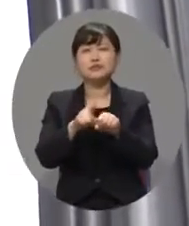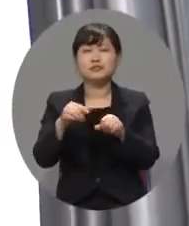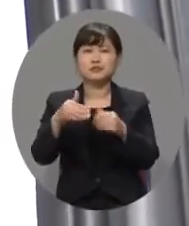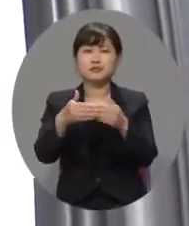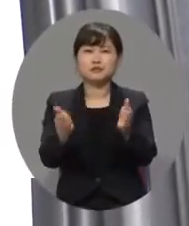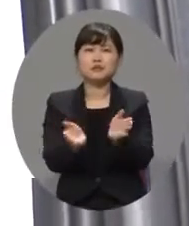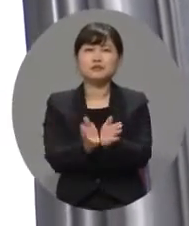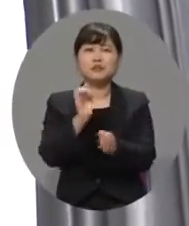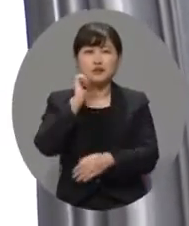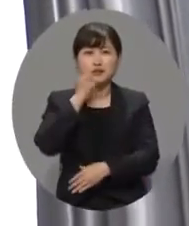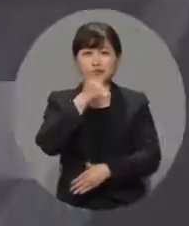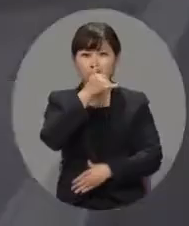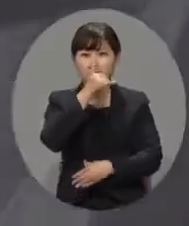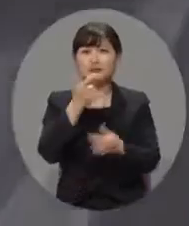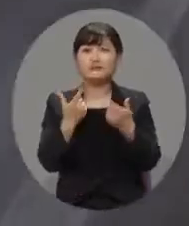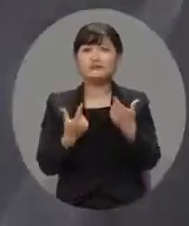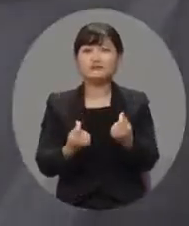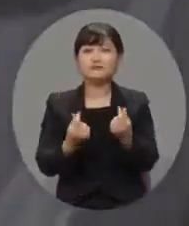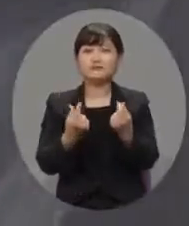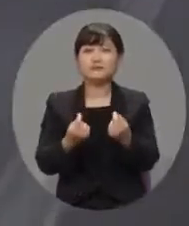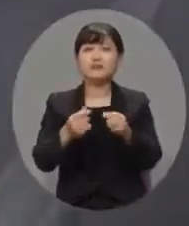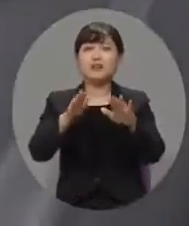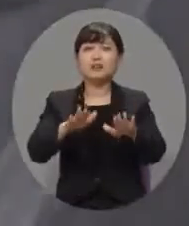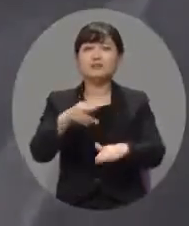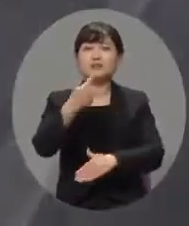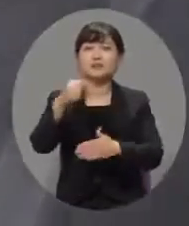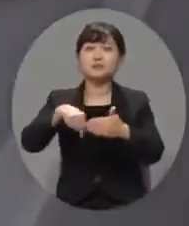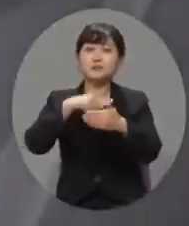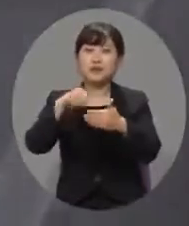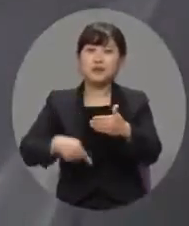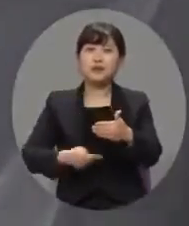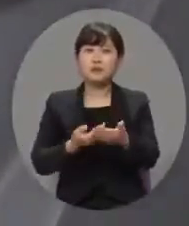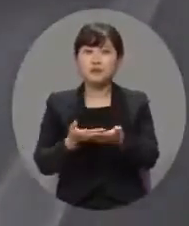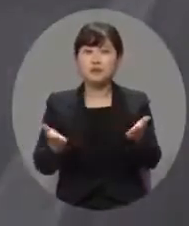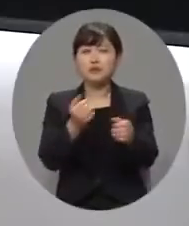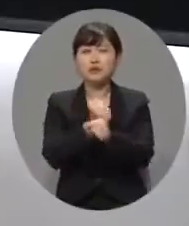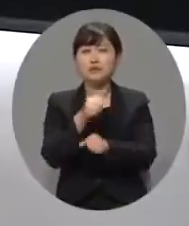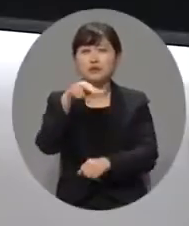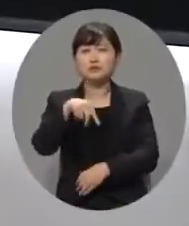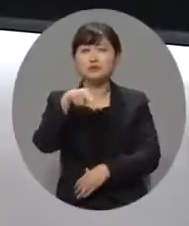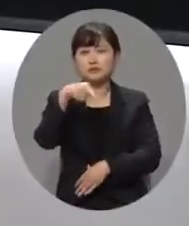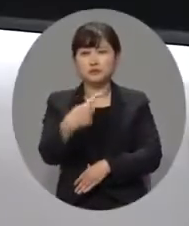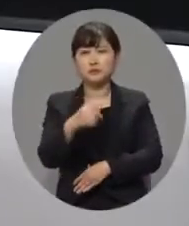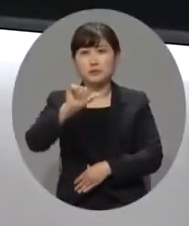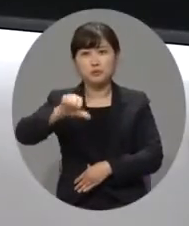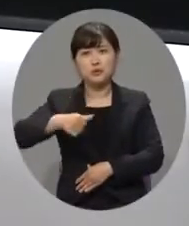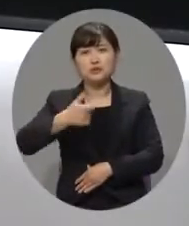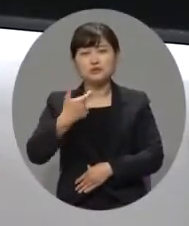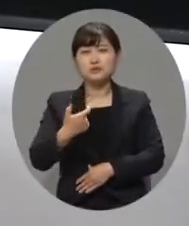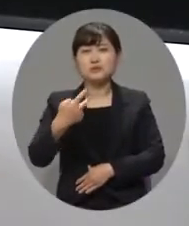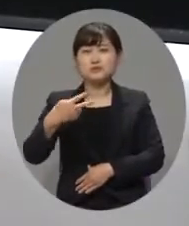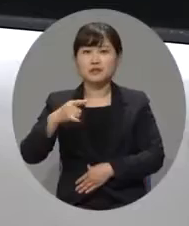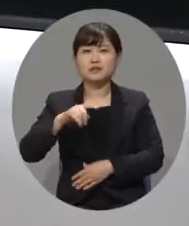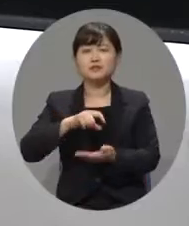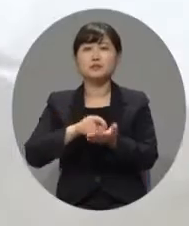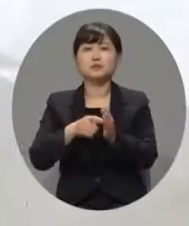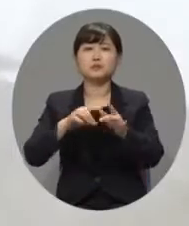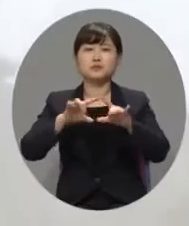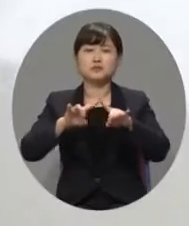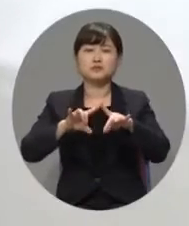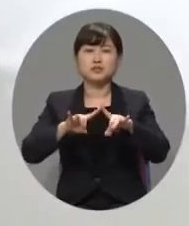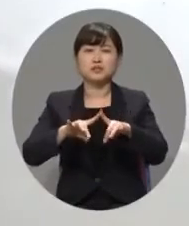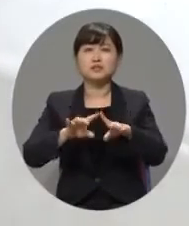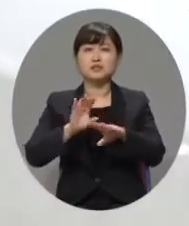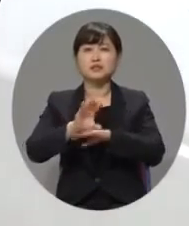부분은 조금 불편한 점이 있어요. 현재 도내에 보급된 수소차는 560대 정도. 전기자동차도